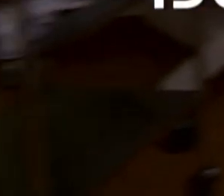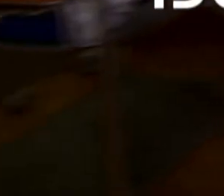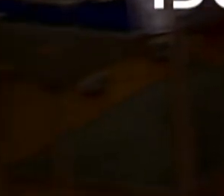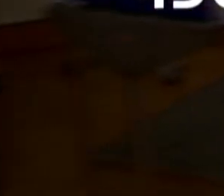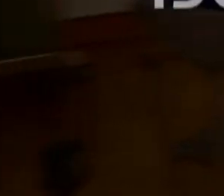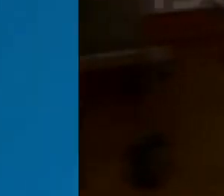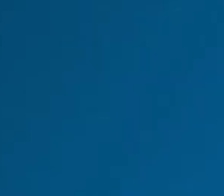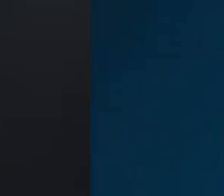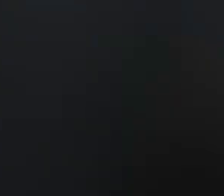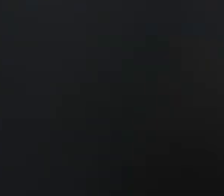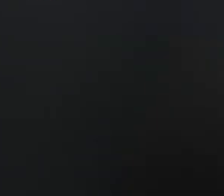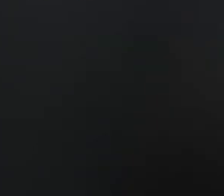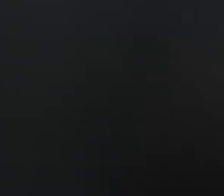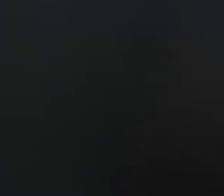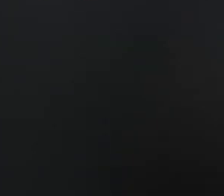נחשפו לנגיף.